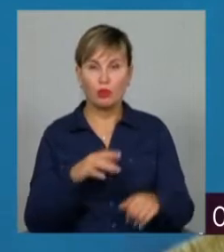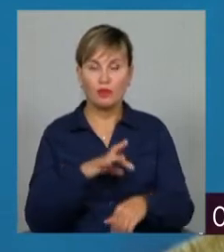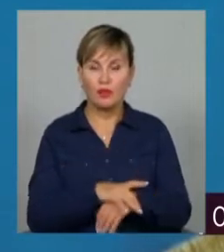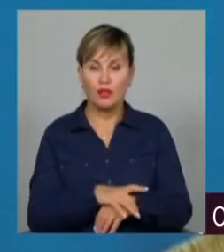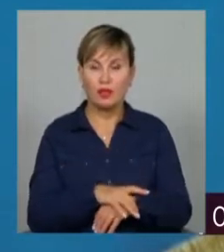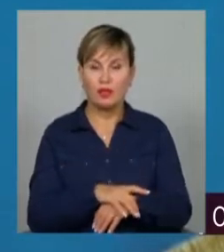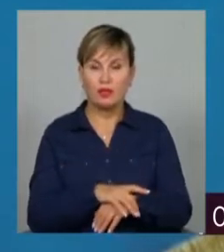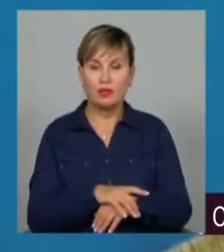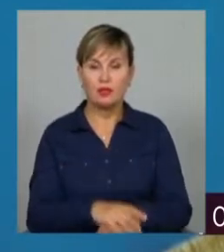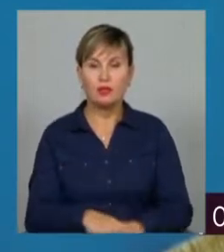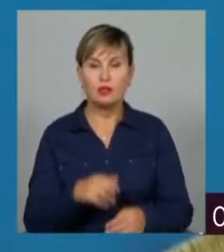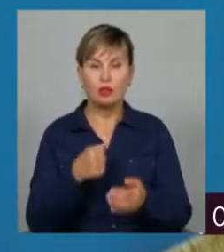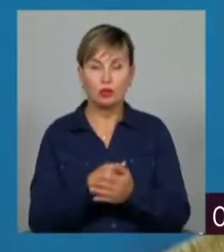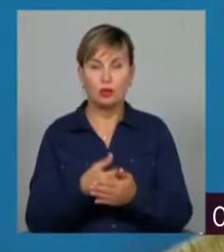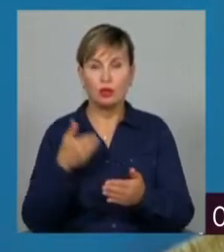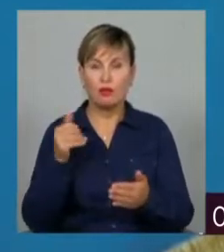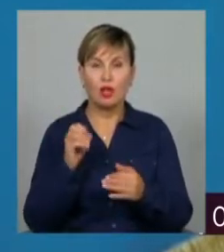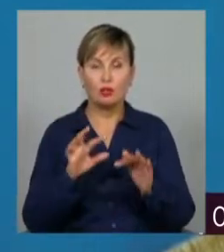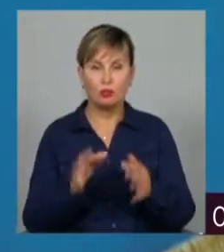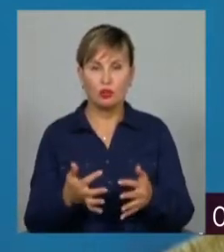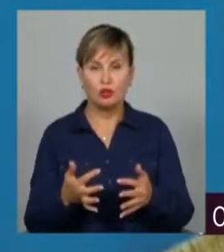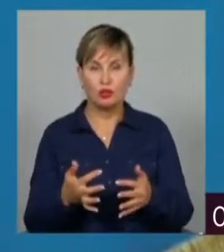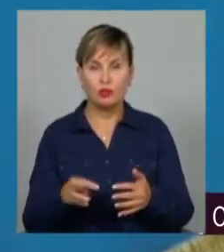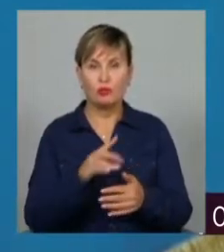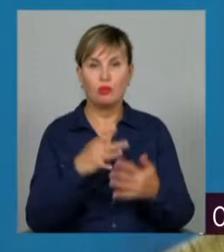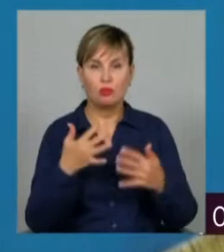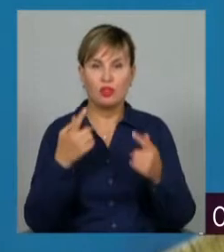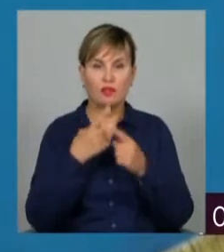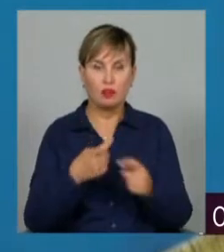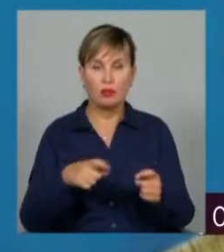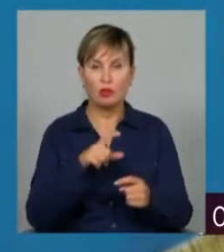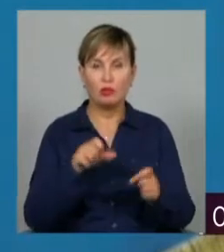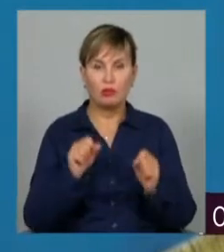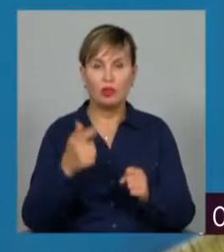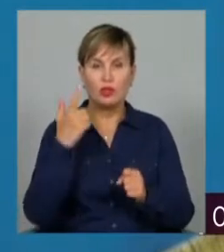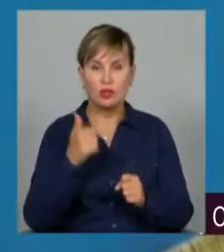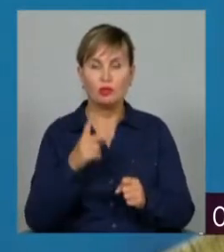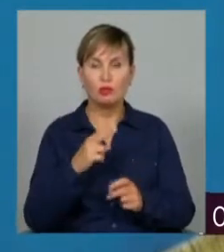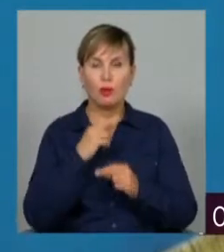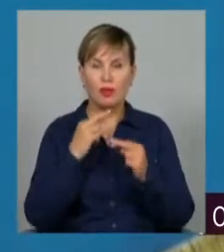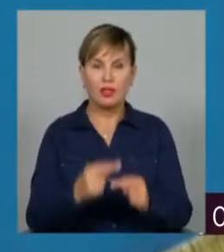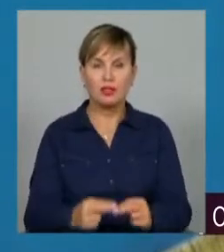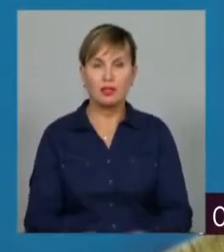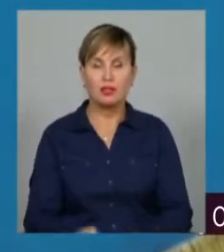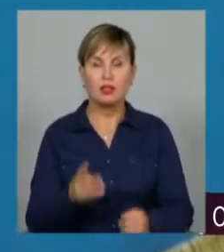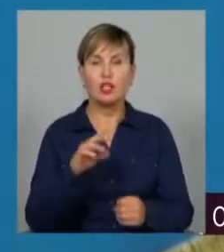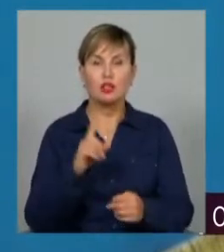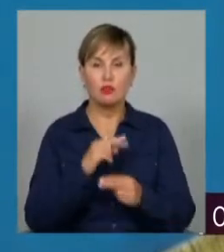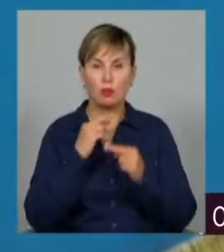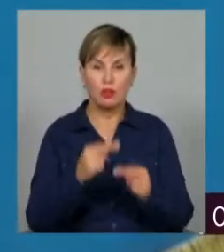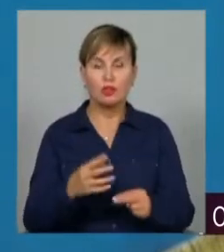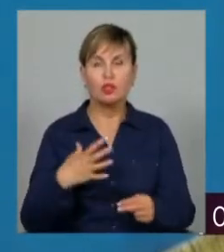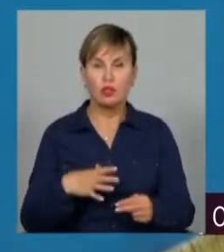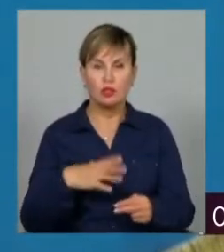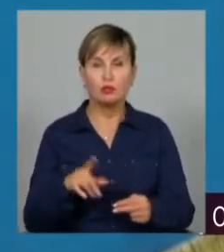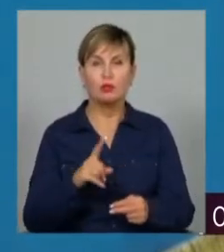а до того, как случится, мы уже информируем. Люди могут знать, там, кто обратился. Для чего обратился, зачем